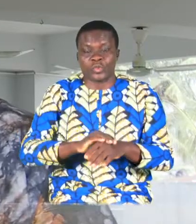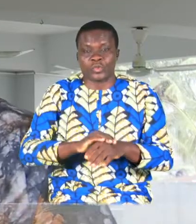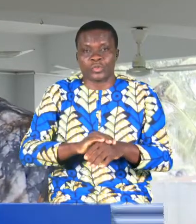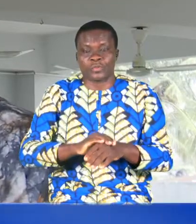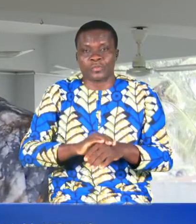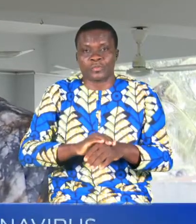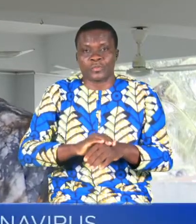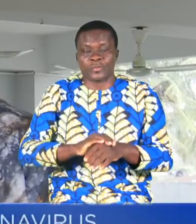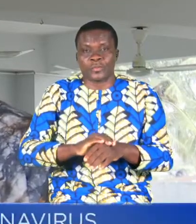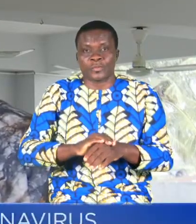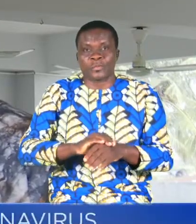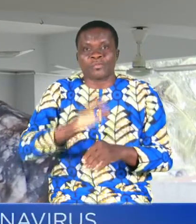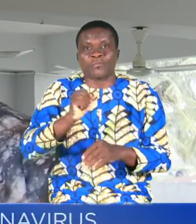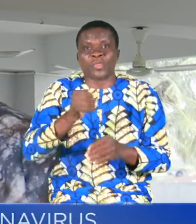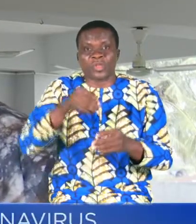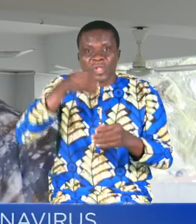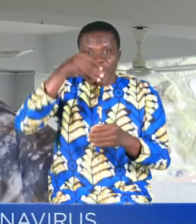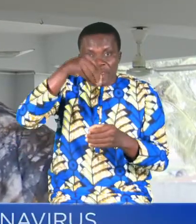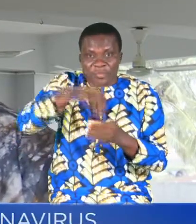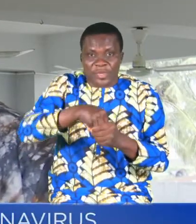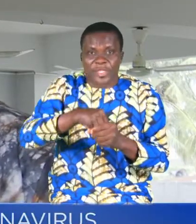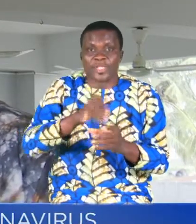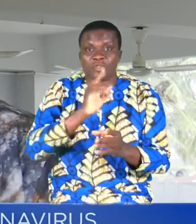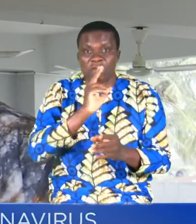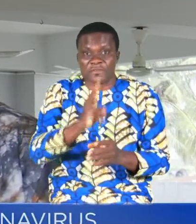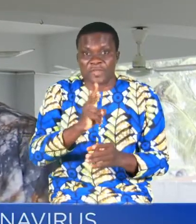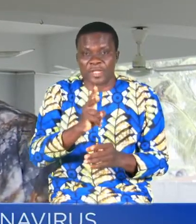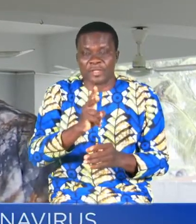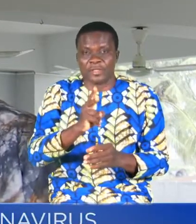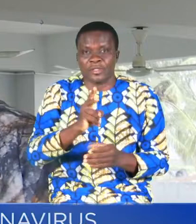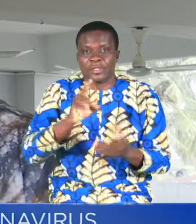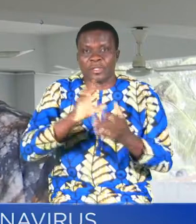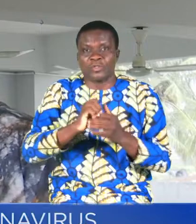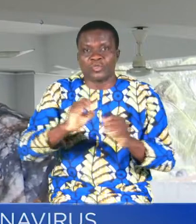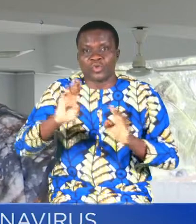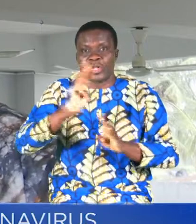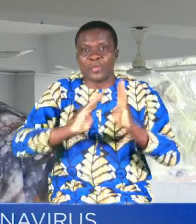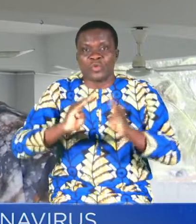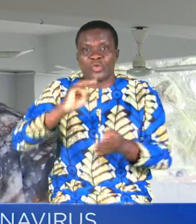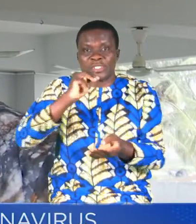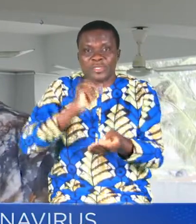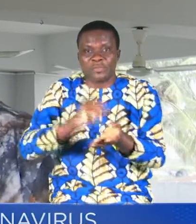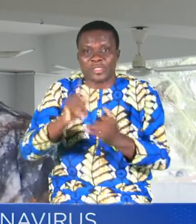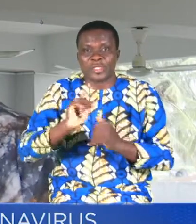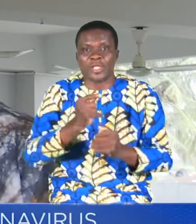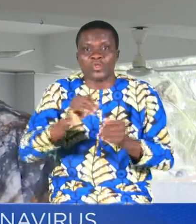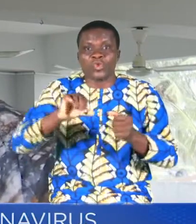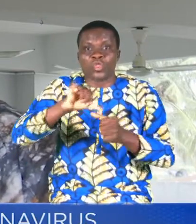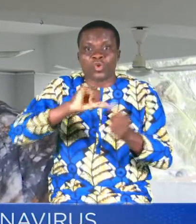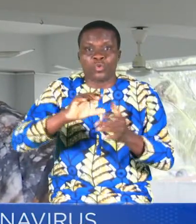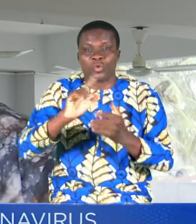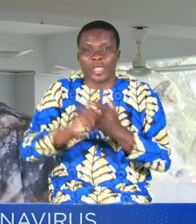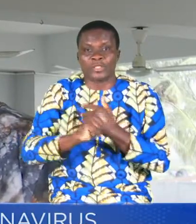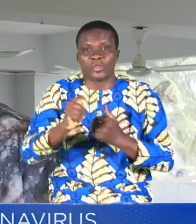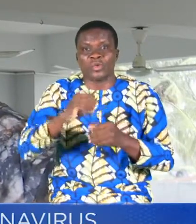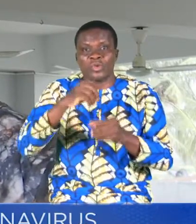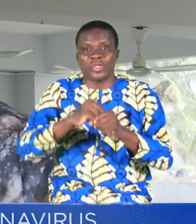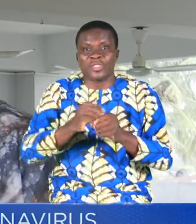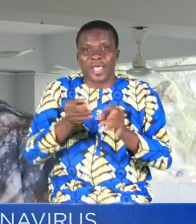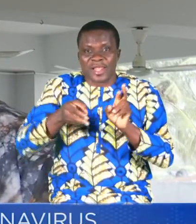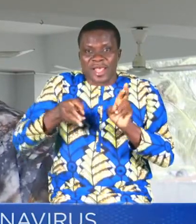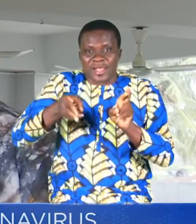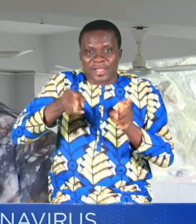l'implication réelle de la biologie médicale de l'autre corporation dans la